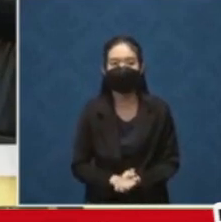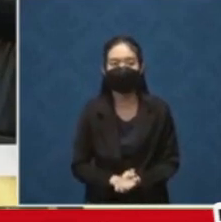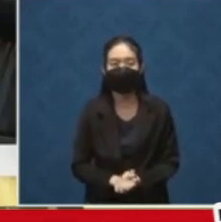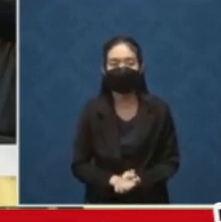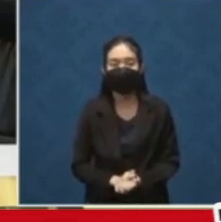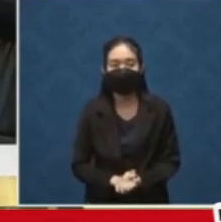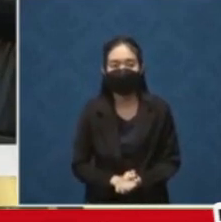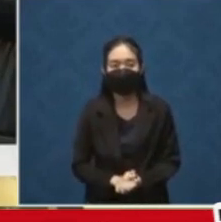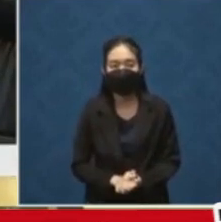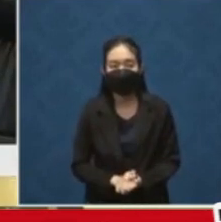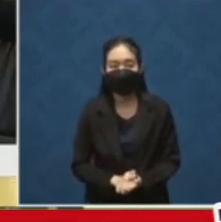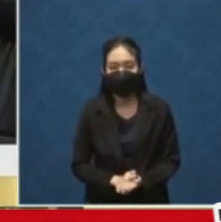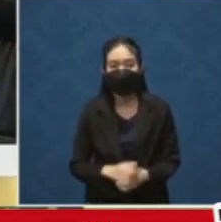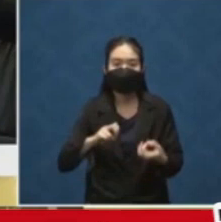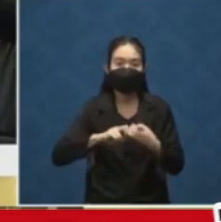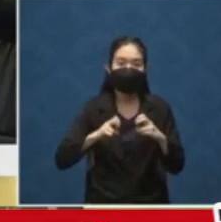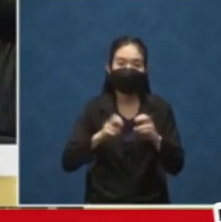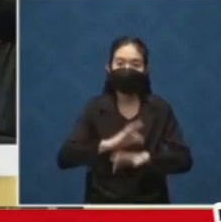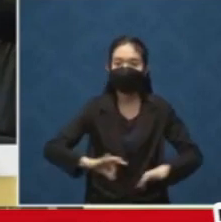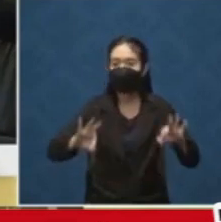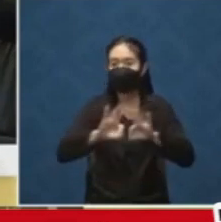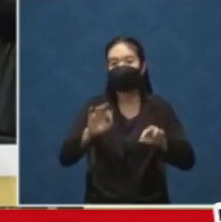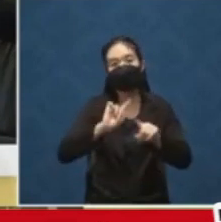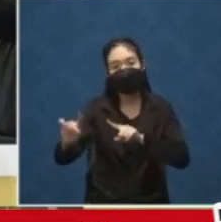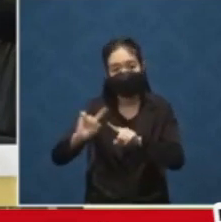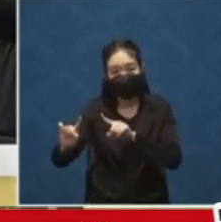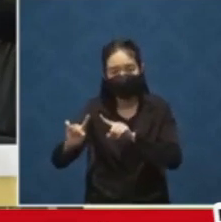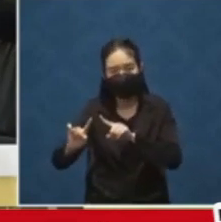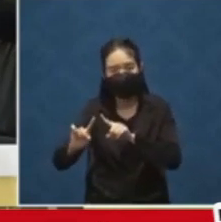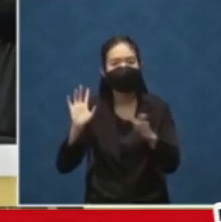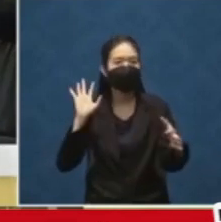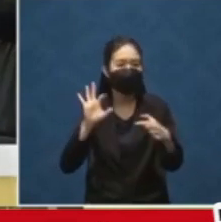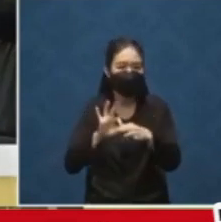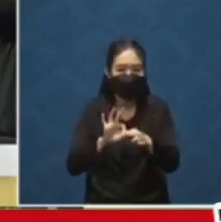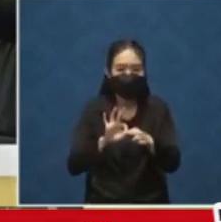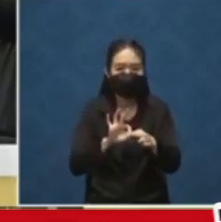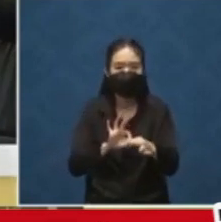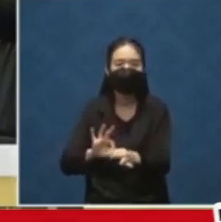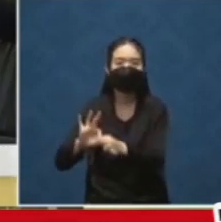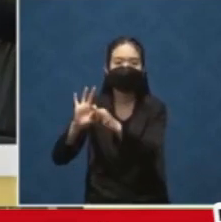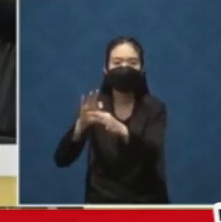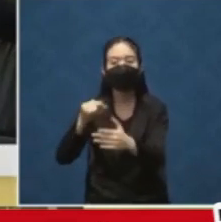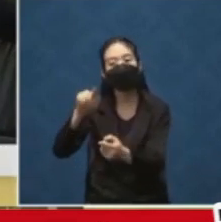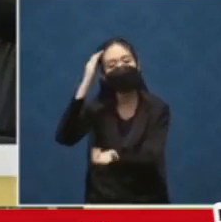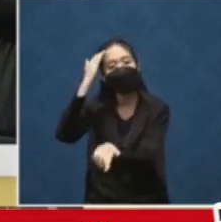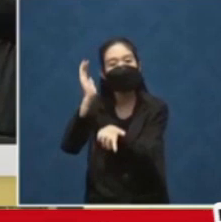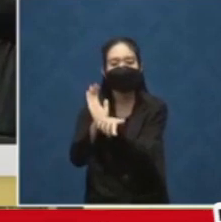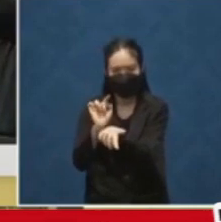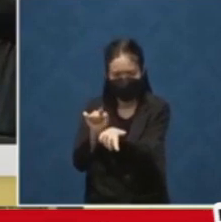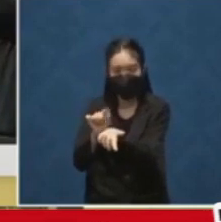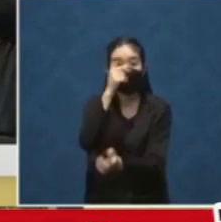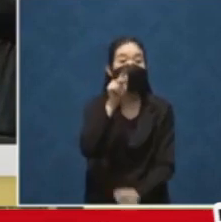บอกว่า สิง ที่เราให้ จะบอกของ ท่านนี่ยเหตุการณต ๆ มันเกิดขึ้นมันเกี่ยวเนื่อง กั เจ้า นอที่ ตำรวจ